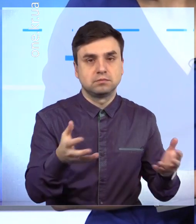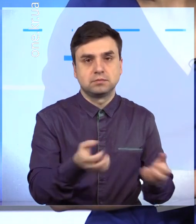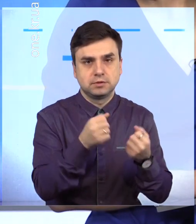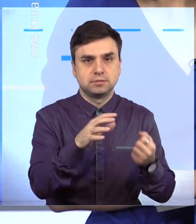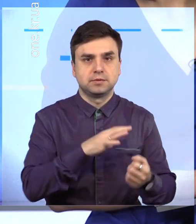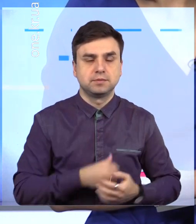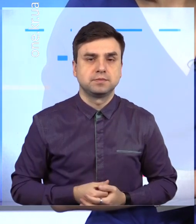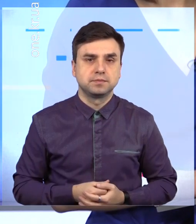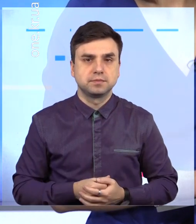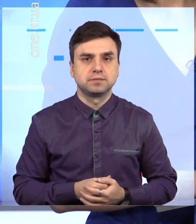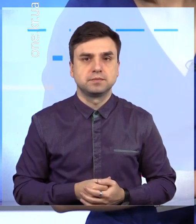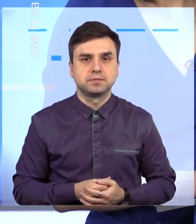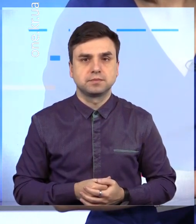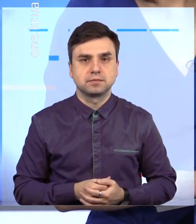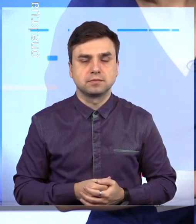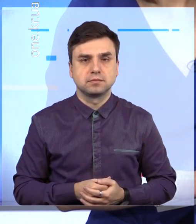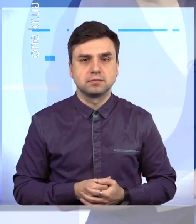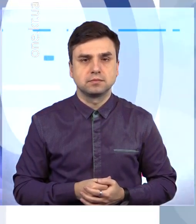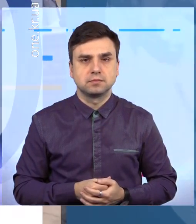розкаже Олександр Фефілатів.